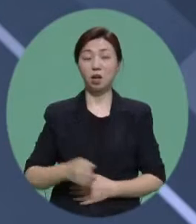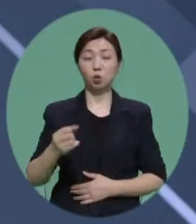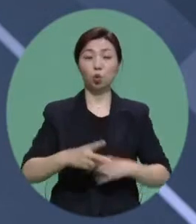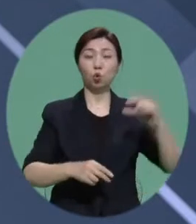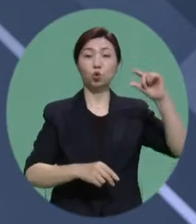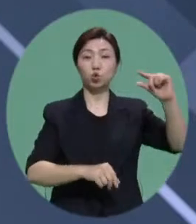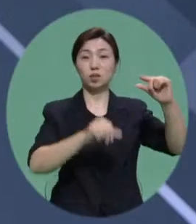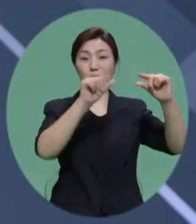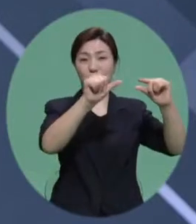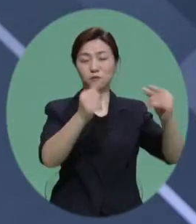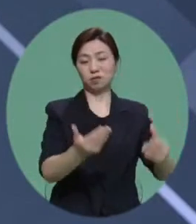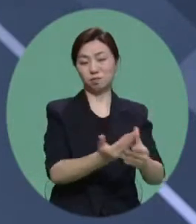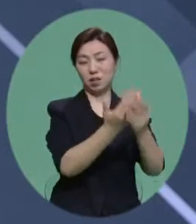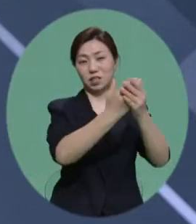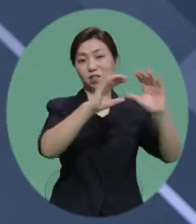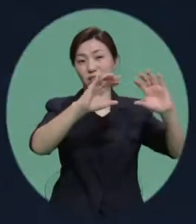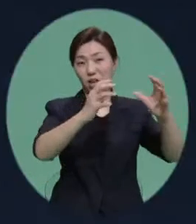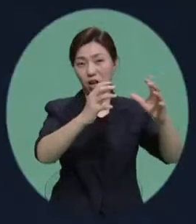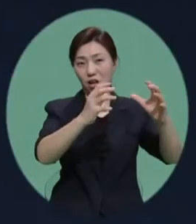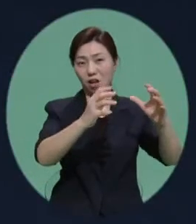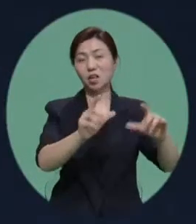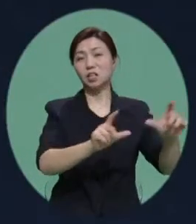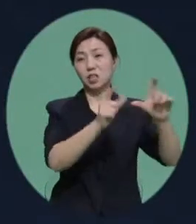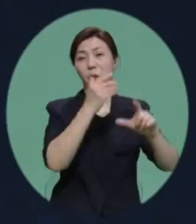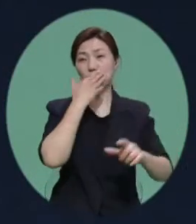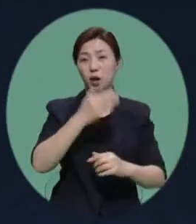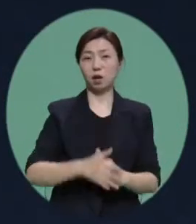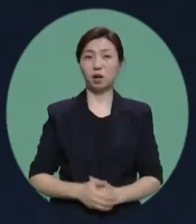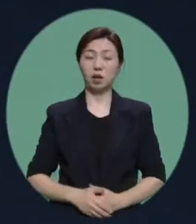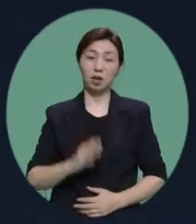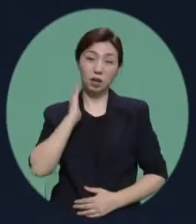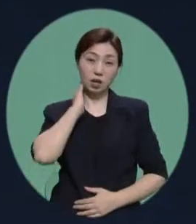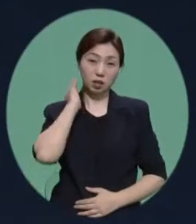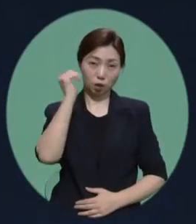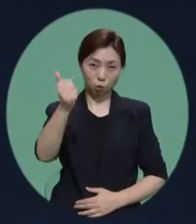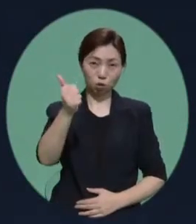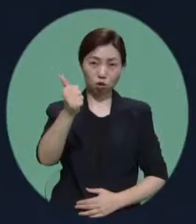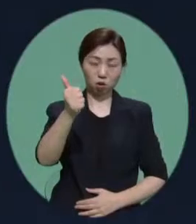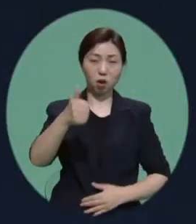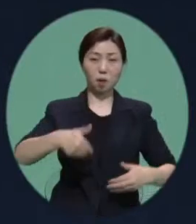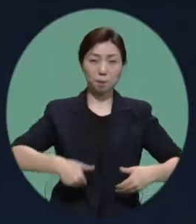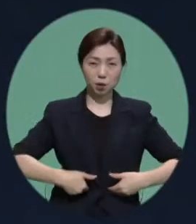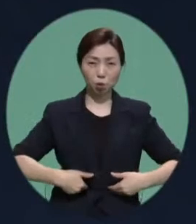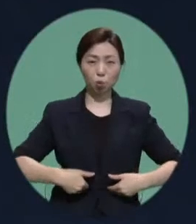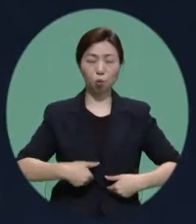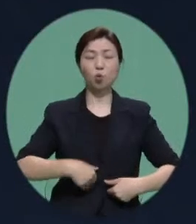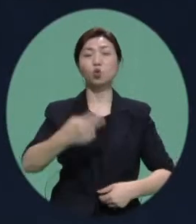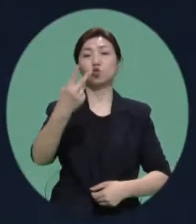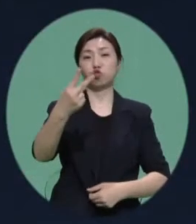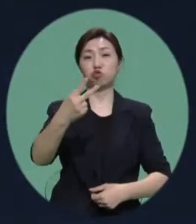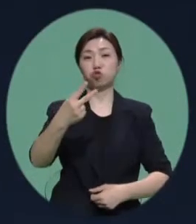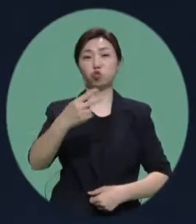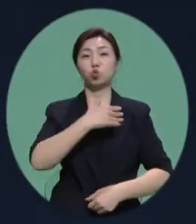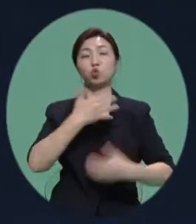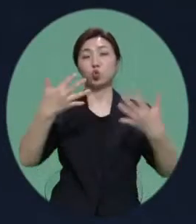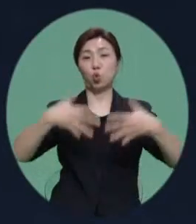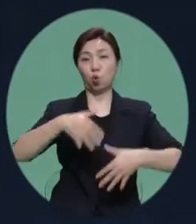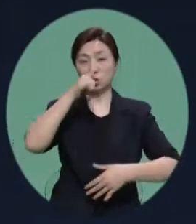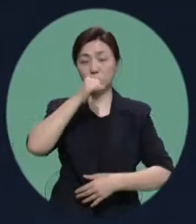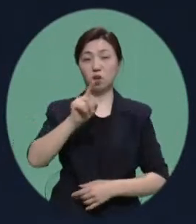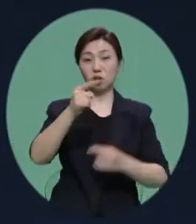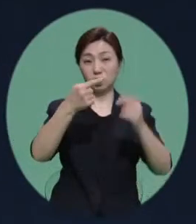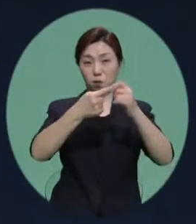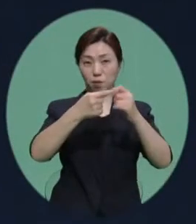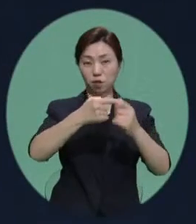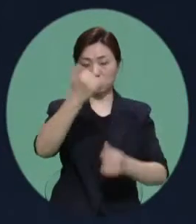대열에 나설 수도 있습니다 대통령은 저는 두 가지가 필요하다고 생각합니다 첫번째 도덕성